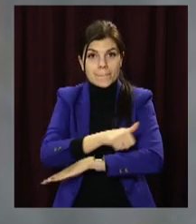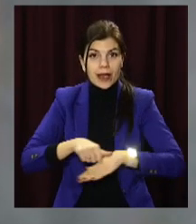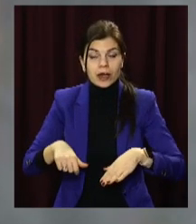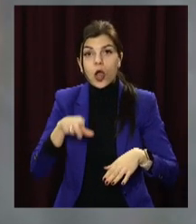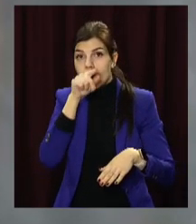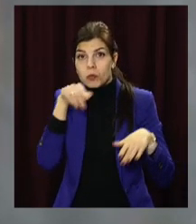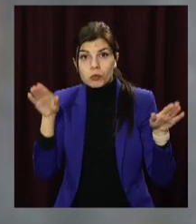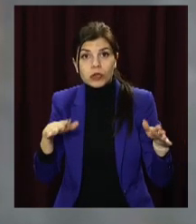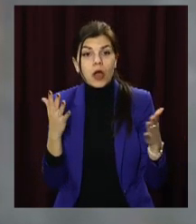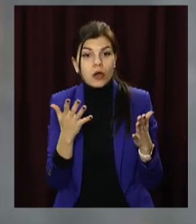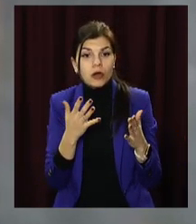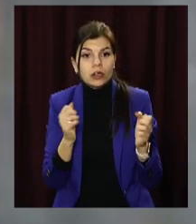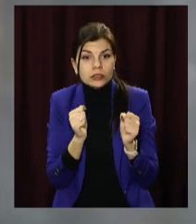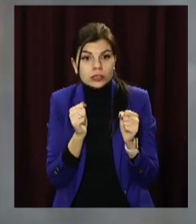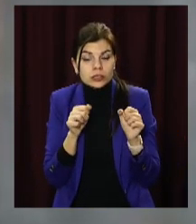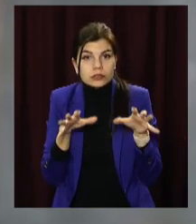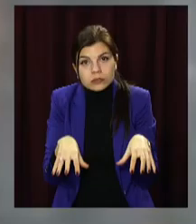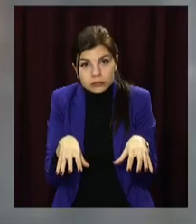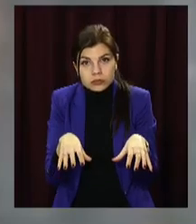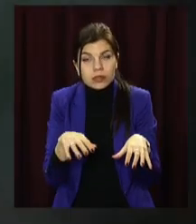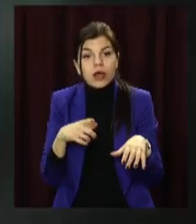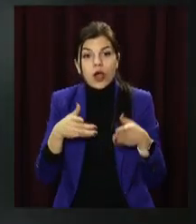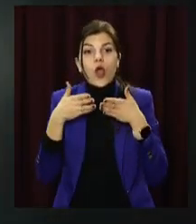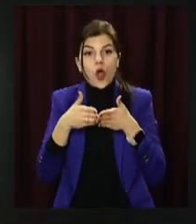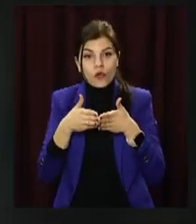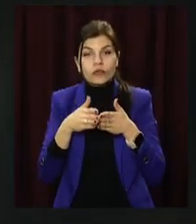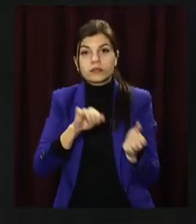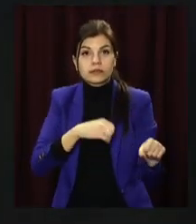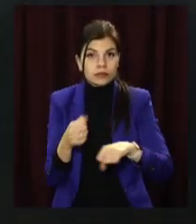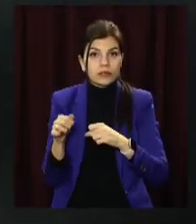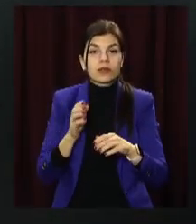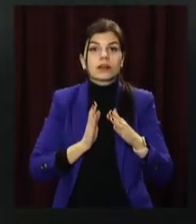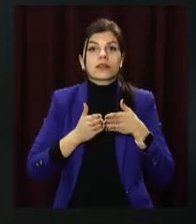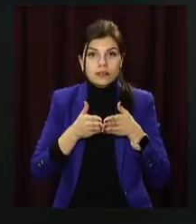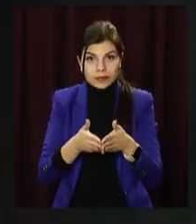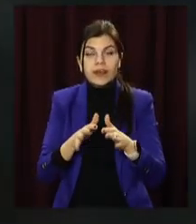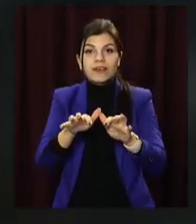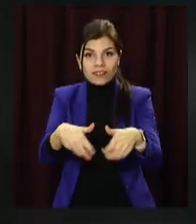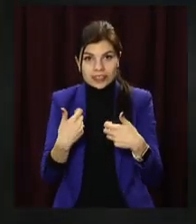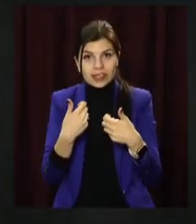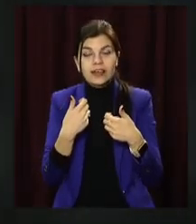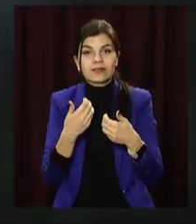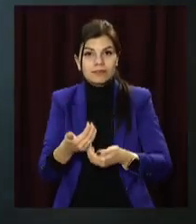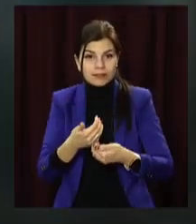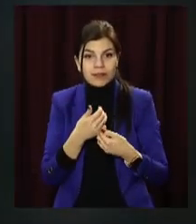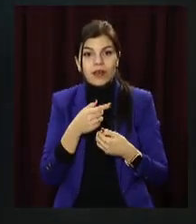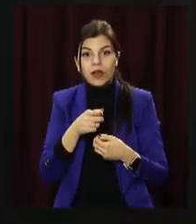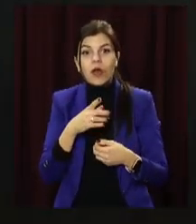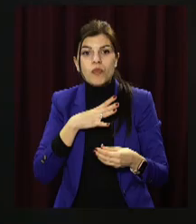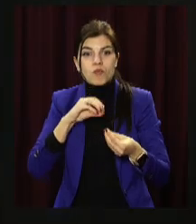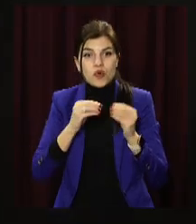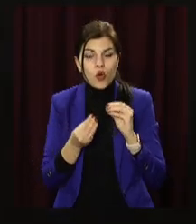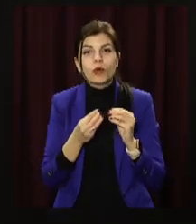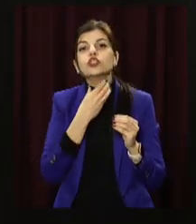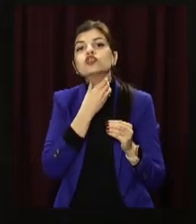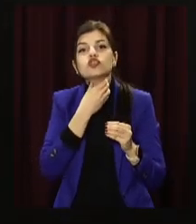знаходиться птах, який, ймовірно, примерз до криги. На човні рятувальники дісталися до лебедя та доправили його до берега. У пернатого були проблеми